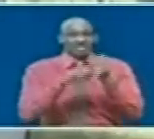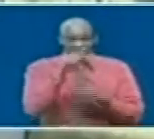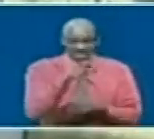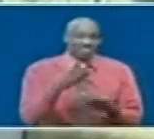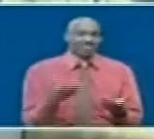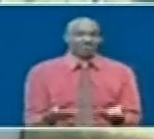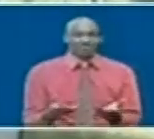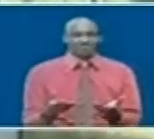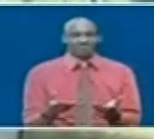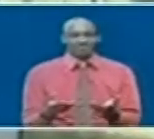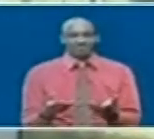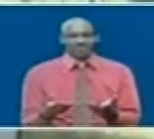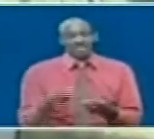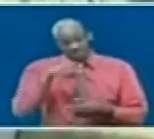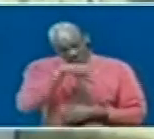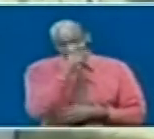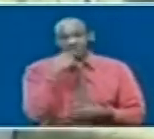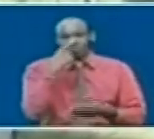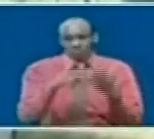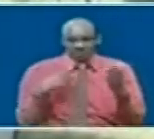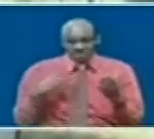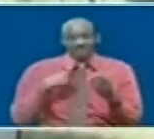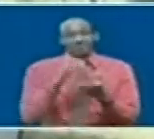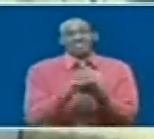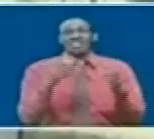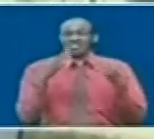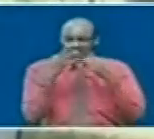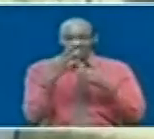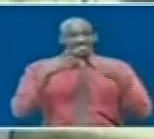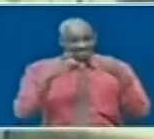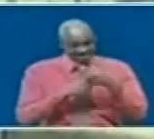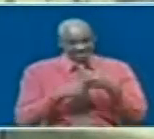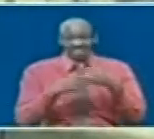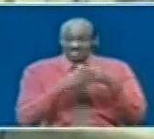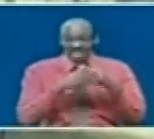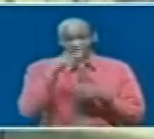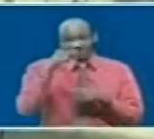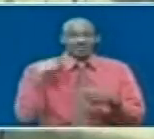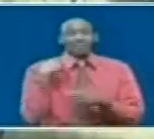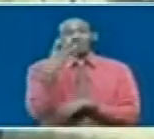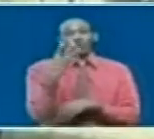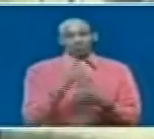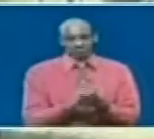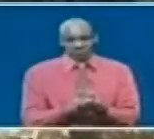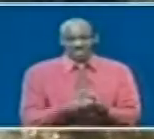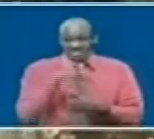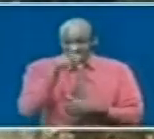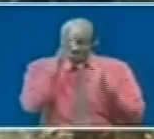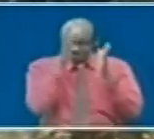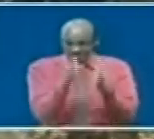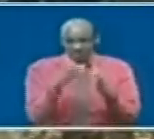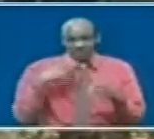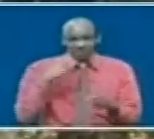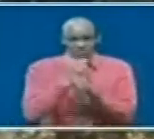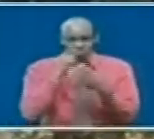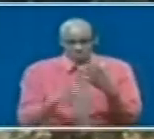Nyanza. Manono aliweka alama 39 na kutoa mkondo wa 4 wa mashindano hayo. Manono kwanza